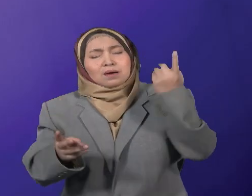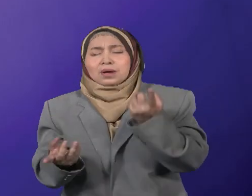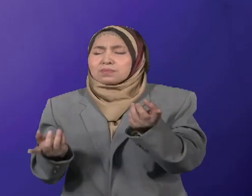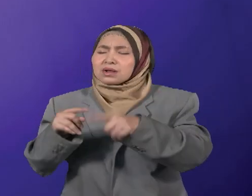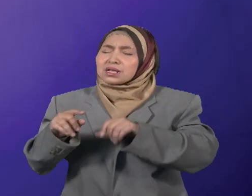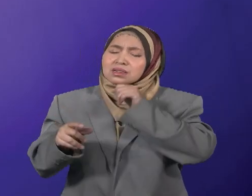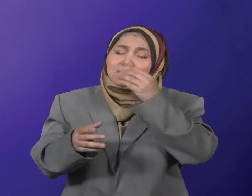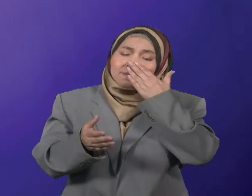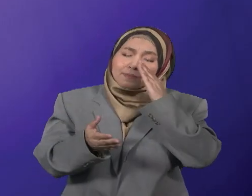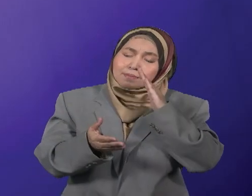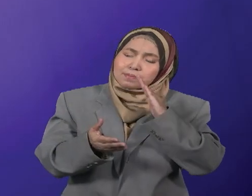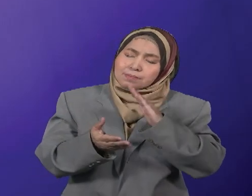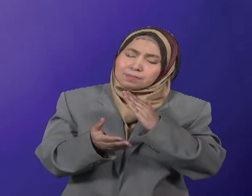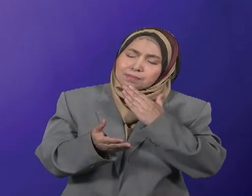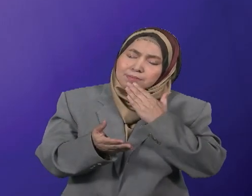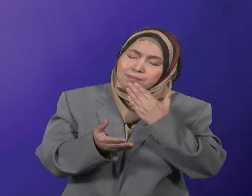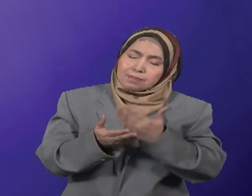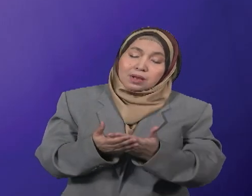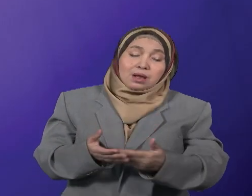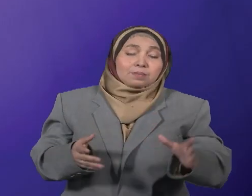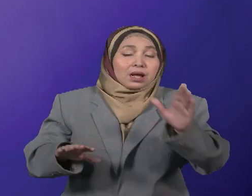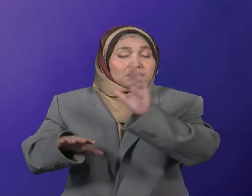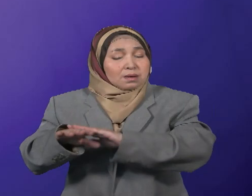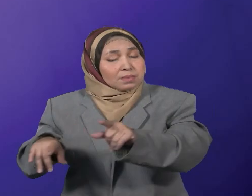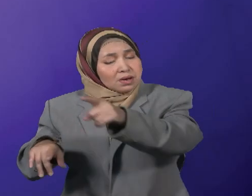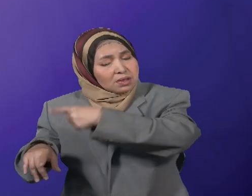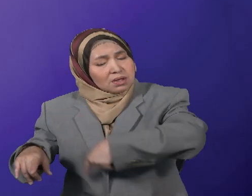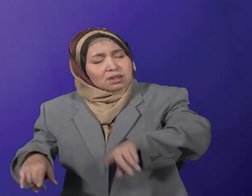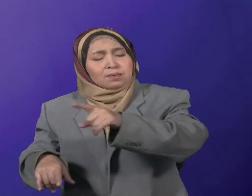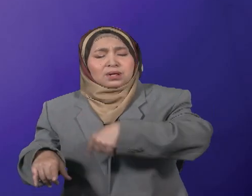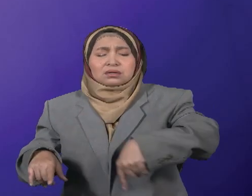عند ربهم ولا خوف